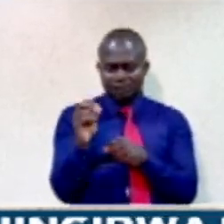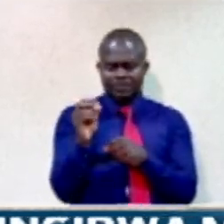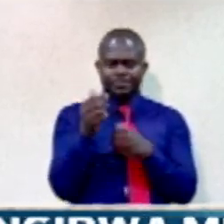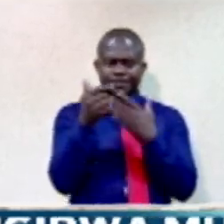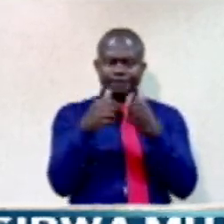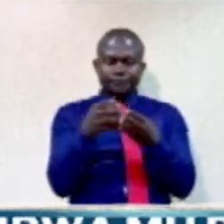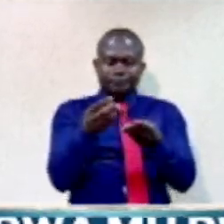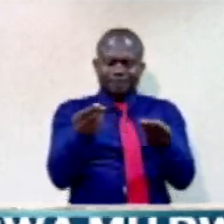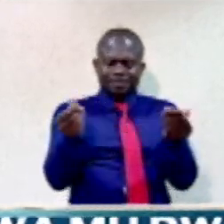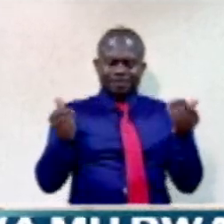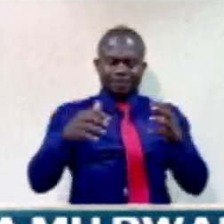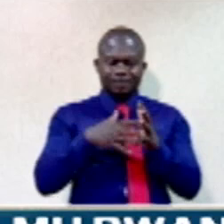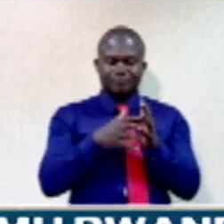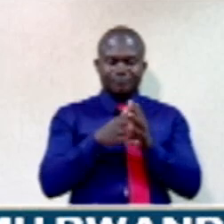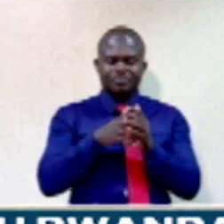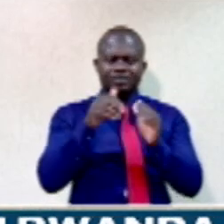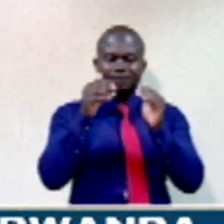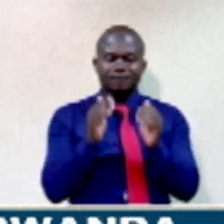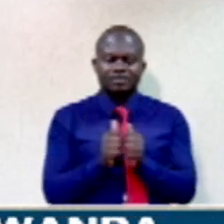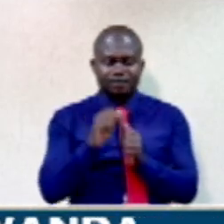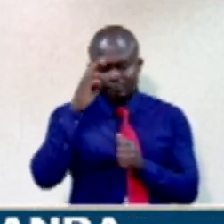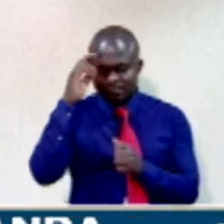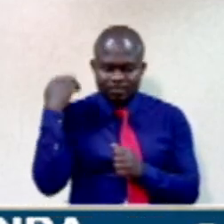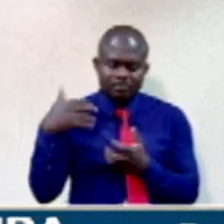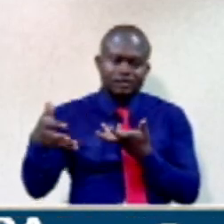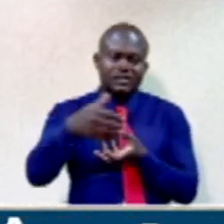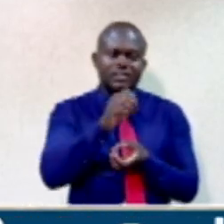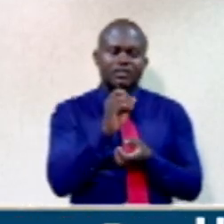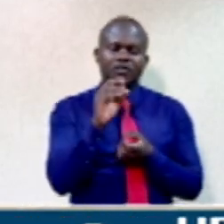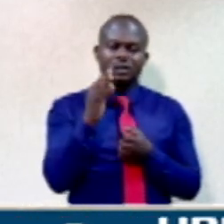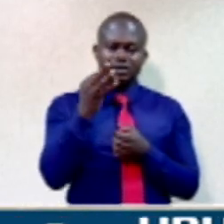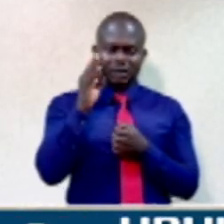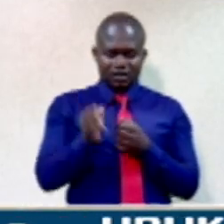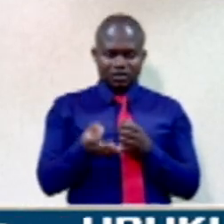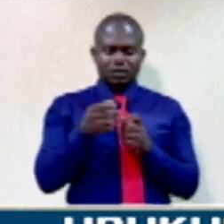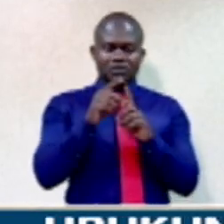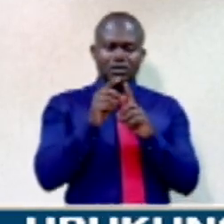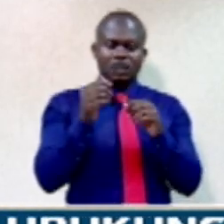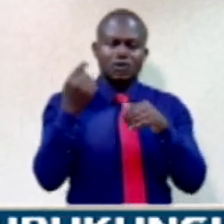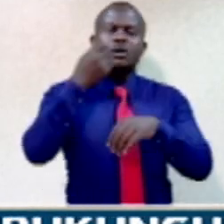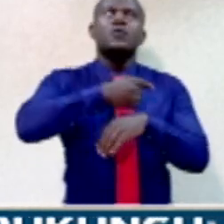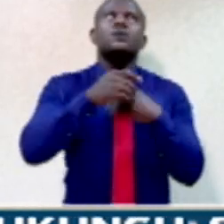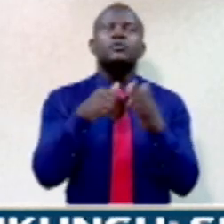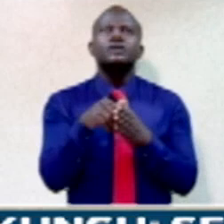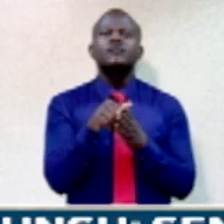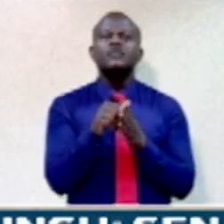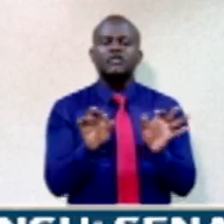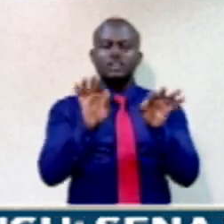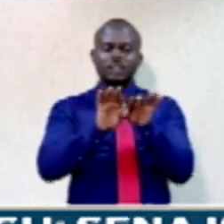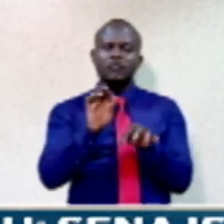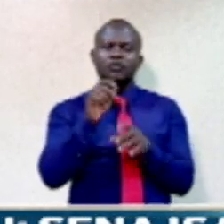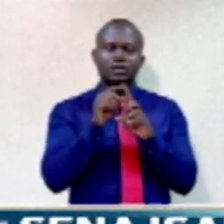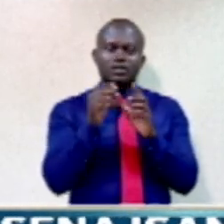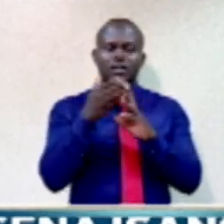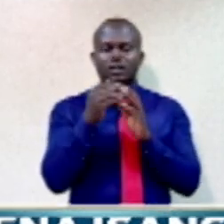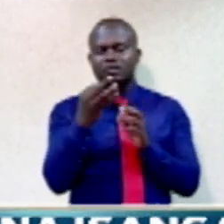Ibi ngo byahungabanyije bikomeye abahinzi. Biteganyaga kwezi toni 300 by'umuceri. Ibihumbi bitatu by'umuceri uyu munsi igiciro cy'umuceri kiri hagati